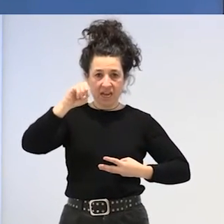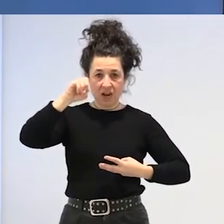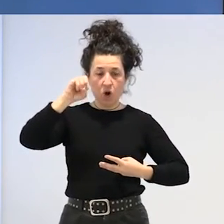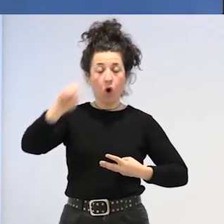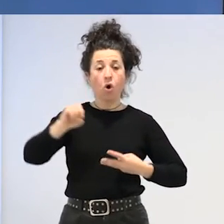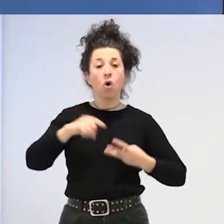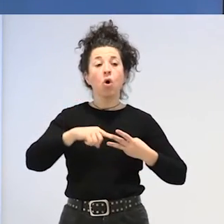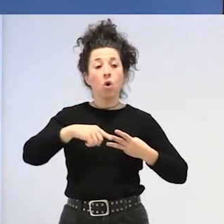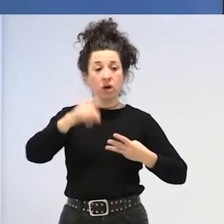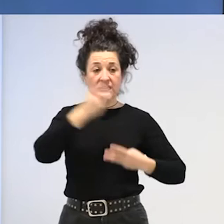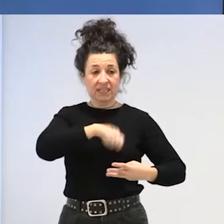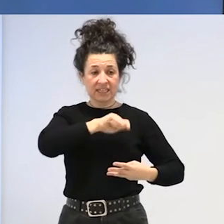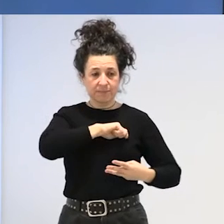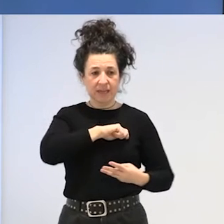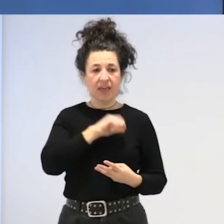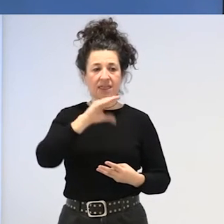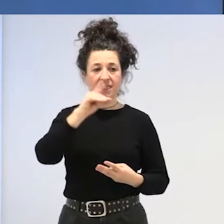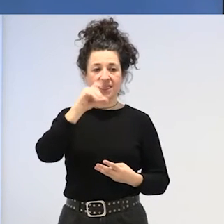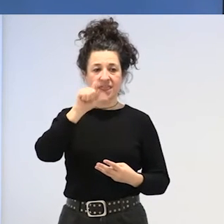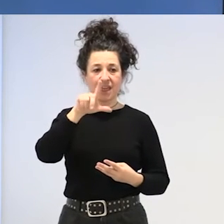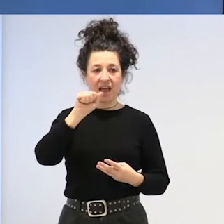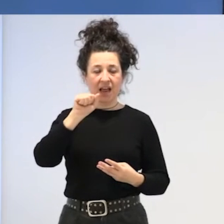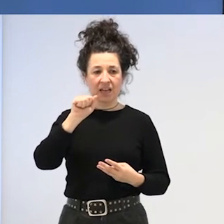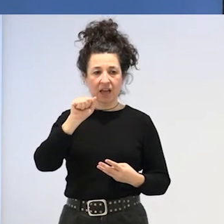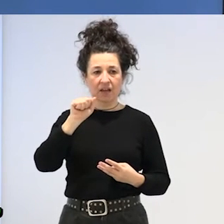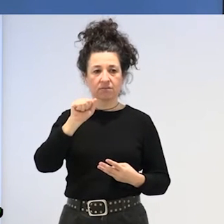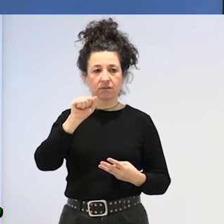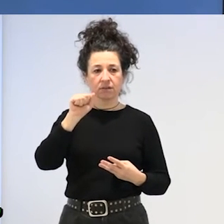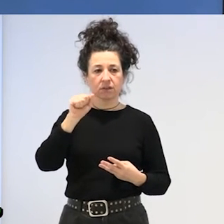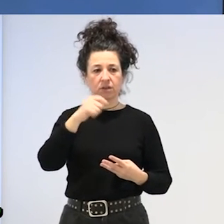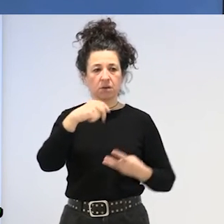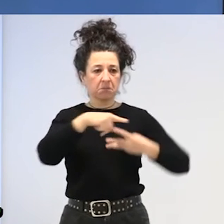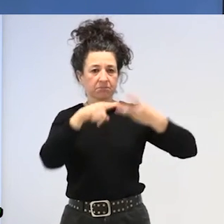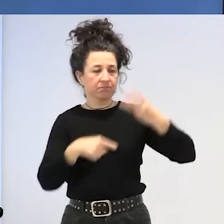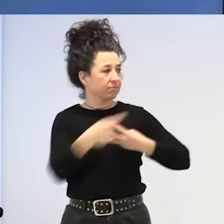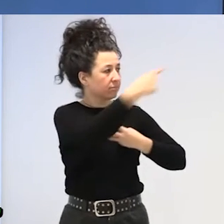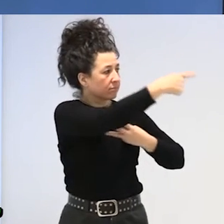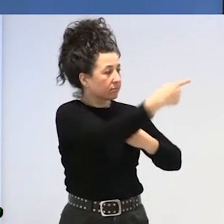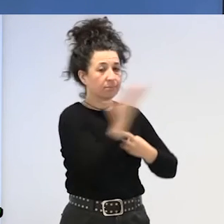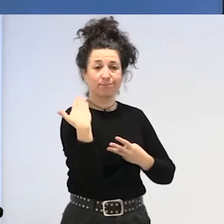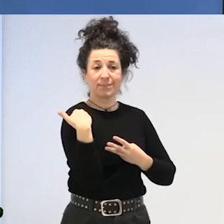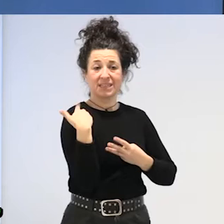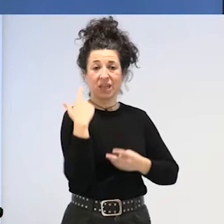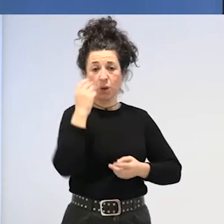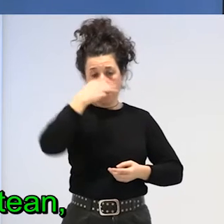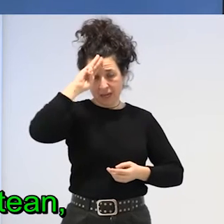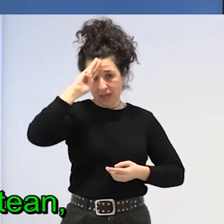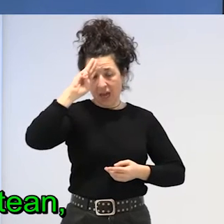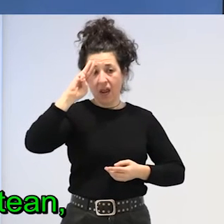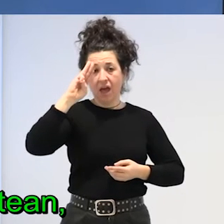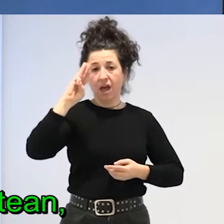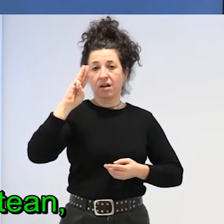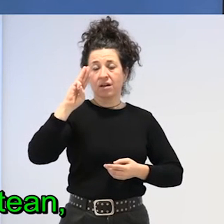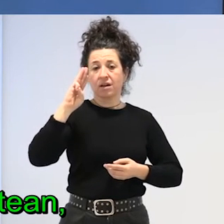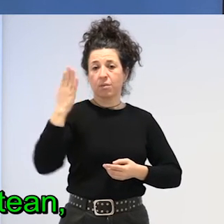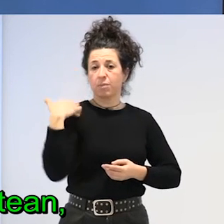Txabiano, kubatarra, eta Angelika Gorodixer, argentinarra, asteburuan hil zen. Tamales, pena handia